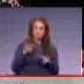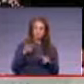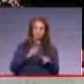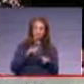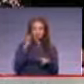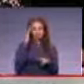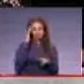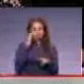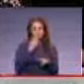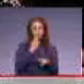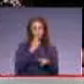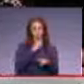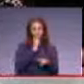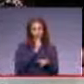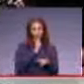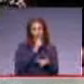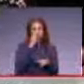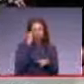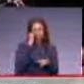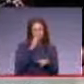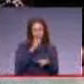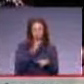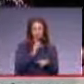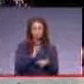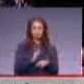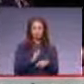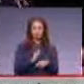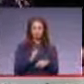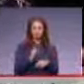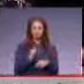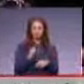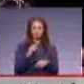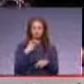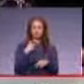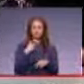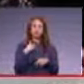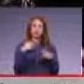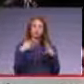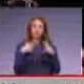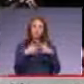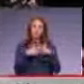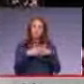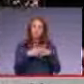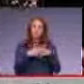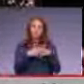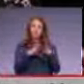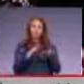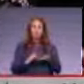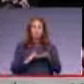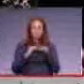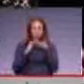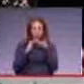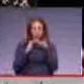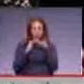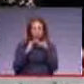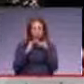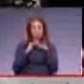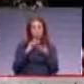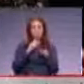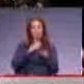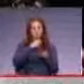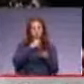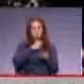يا عمرو، انا اللي سعيده جدا جدا ومبسوطه ان احنا هنعمل حاجه مع بعض ونروح المكان اللي احنا اتفقنا عليه